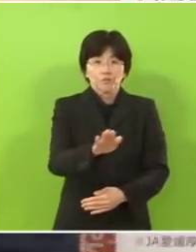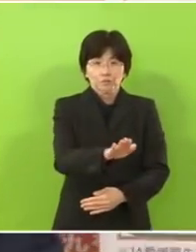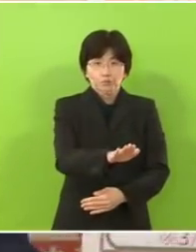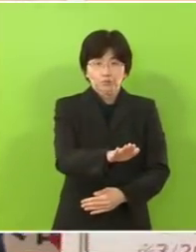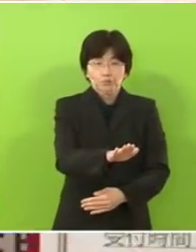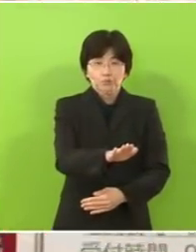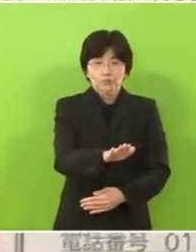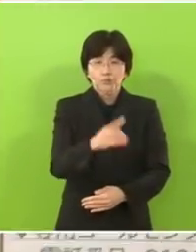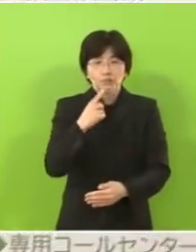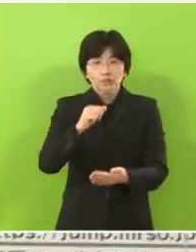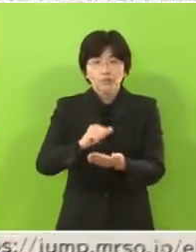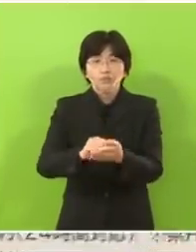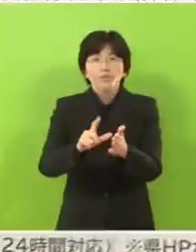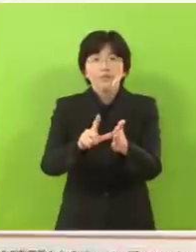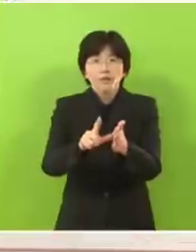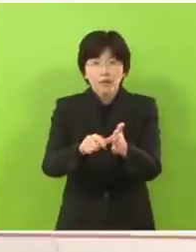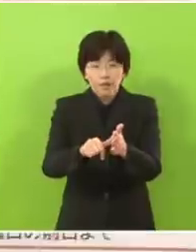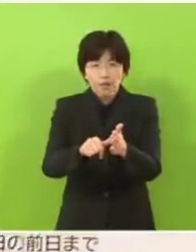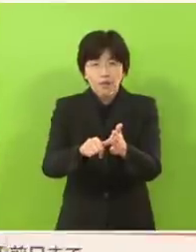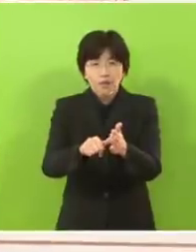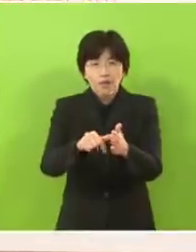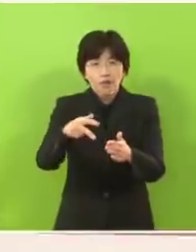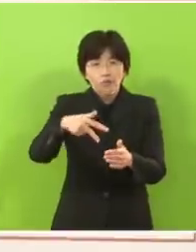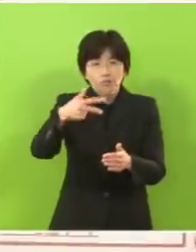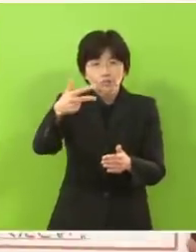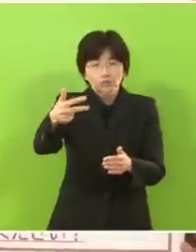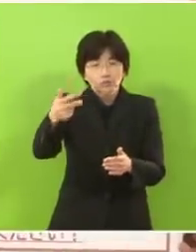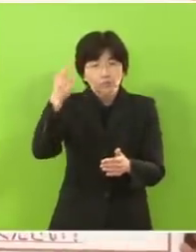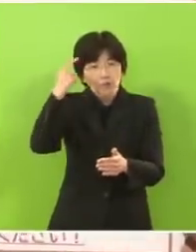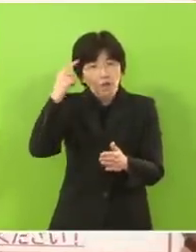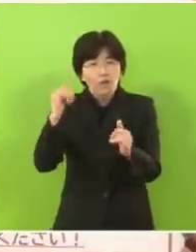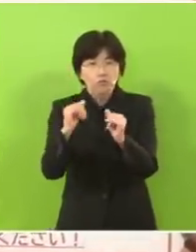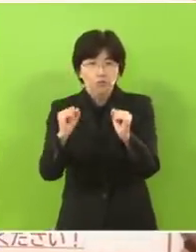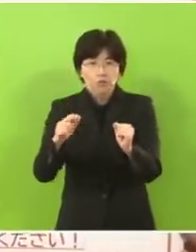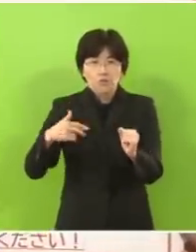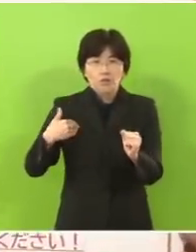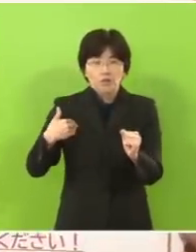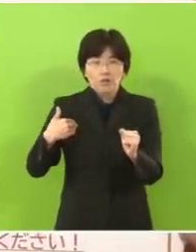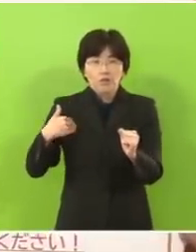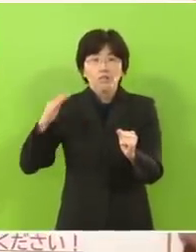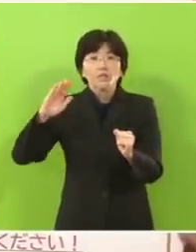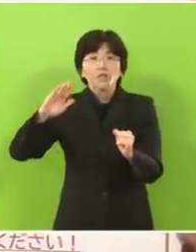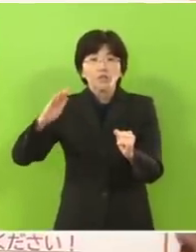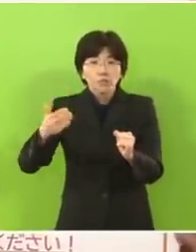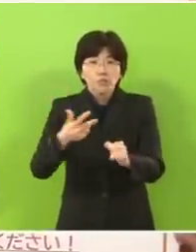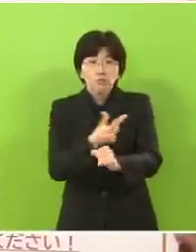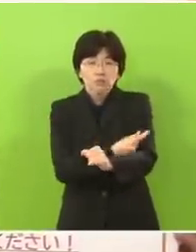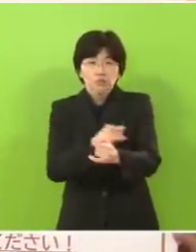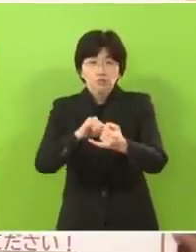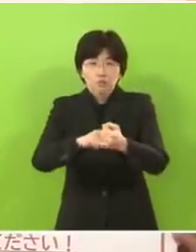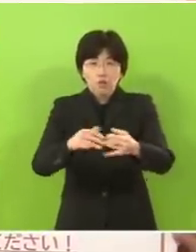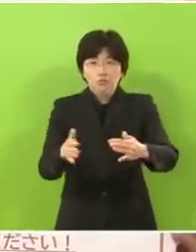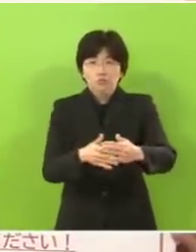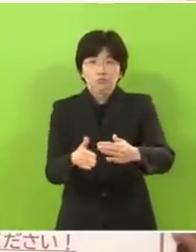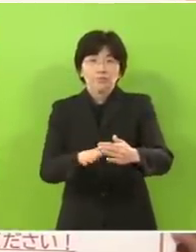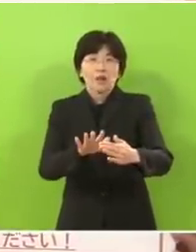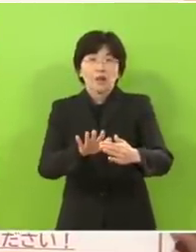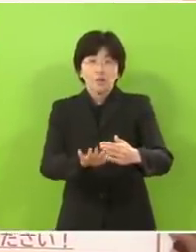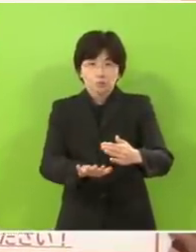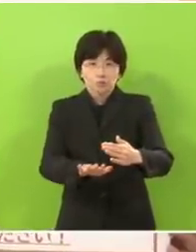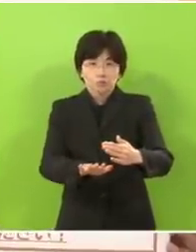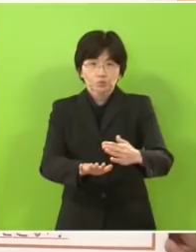日曜日だとなかなか力州のことも考えられる方も多いと思いますまだまだあの摂取額に余裕がござい